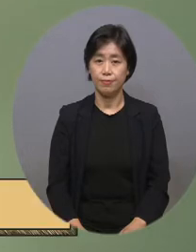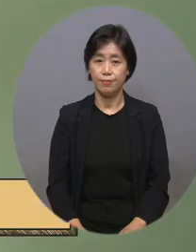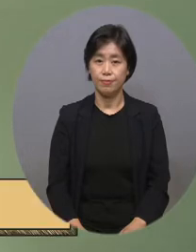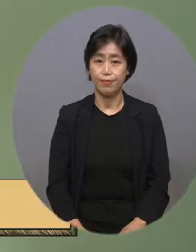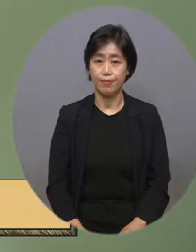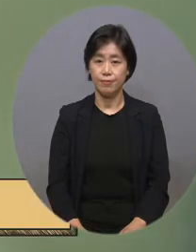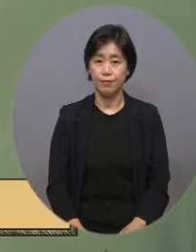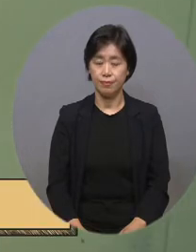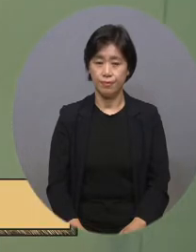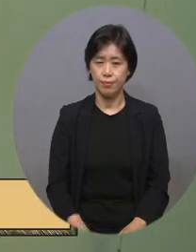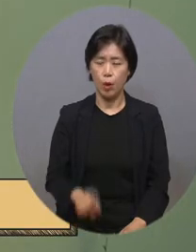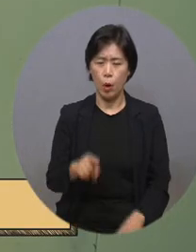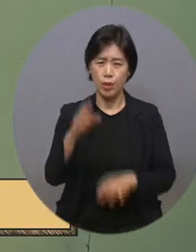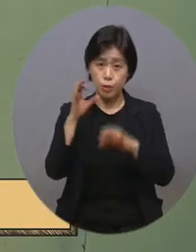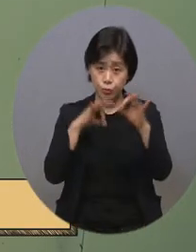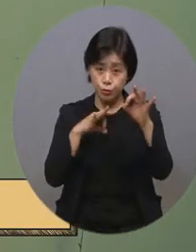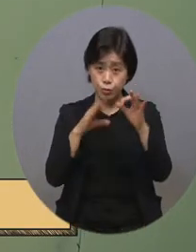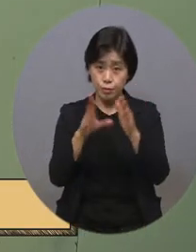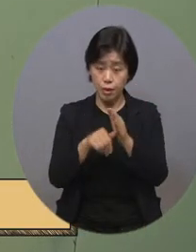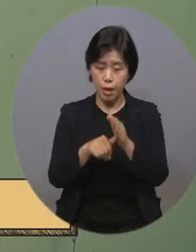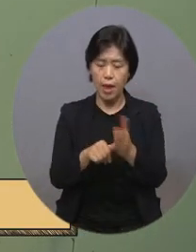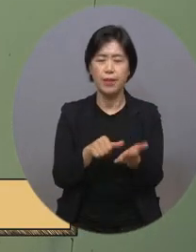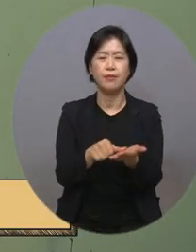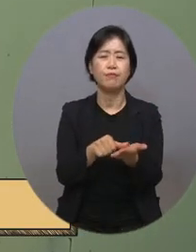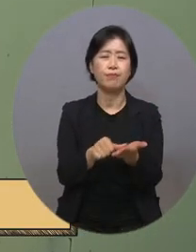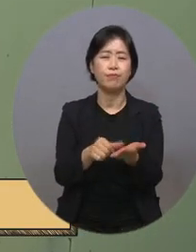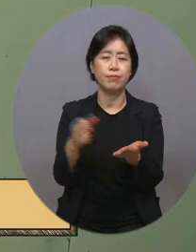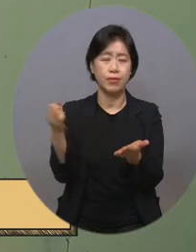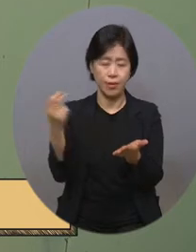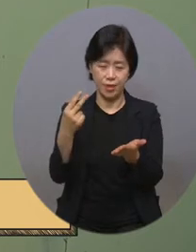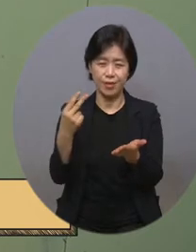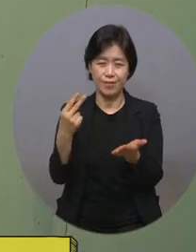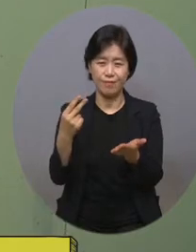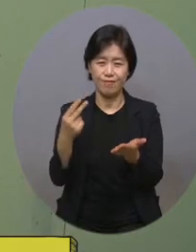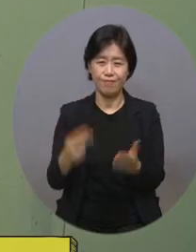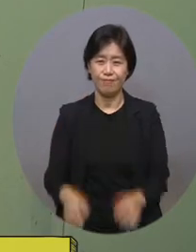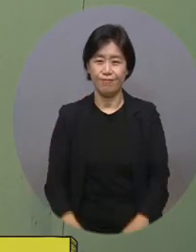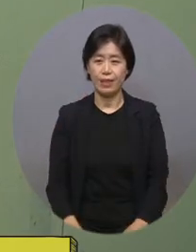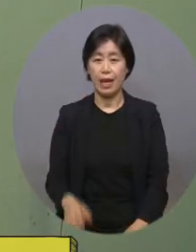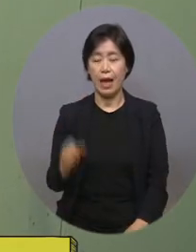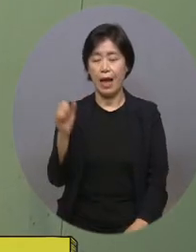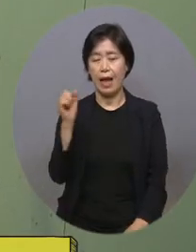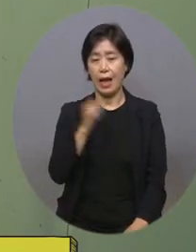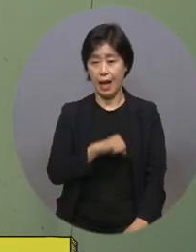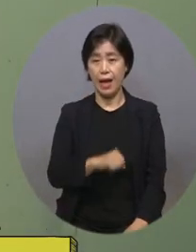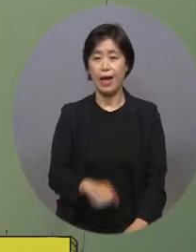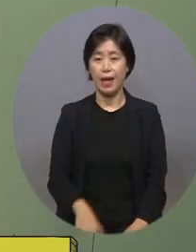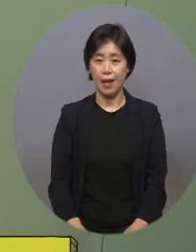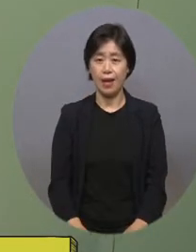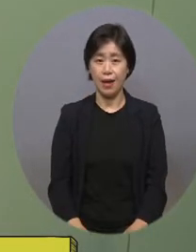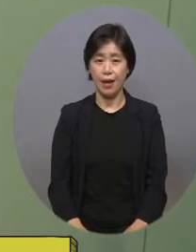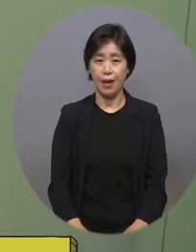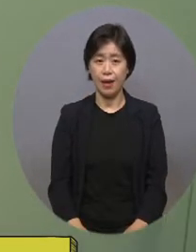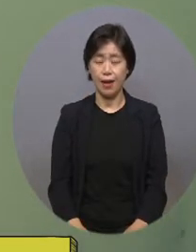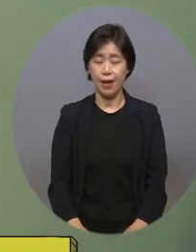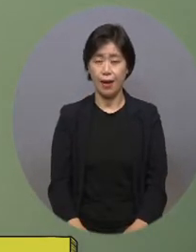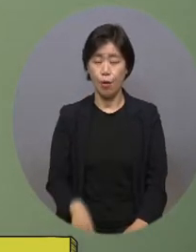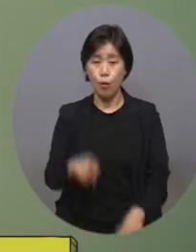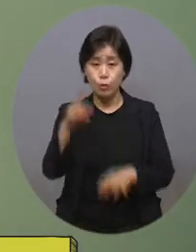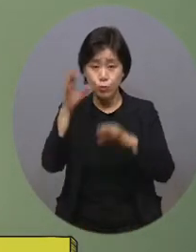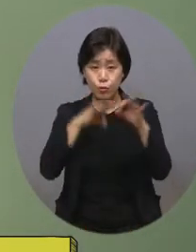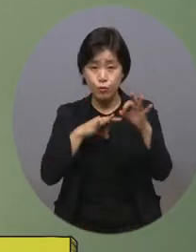일할 때는 네. 지우고 사람이 아, 이럴 때는 또 지우 이런 건 누가 어떤